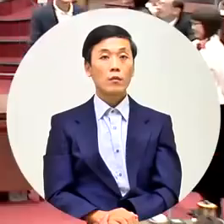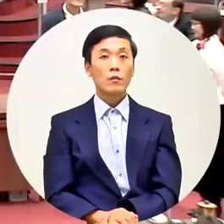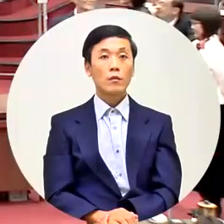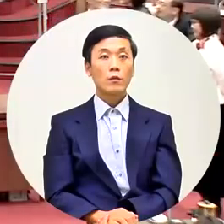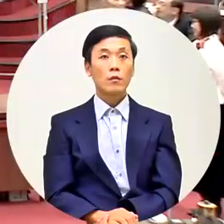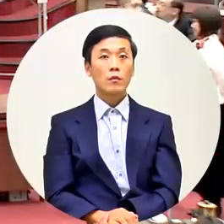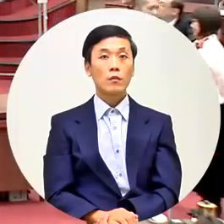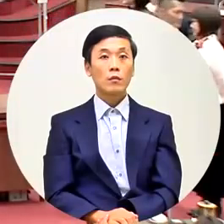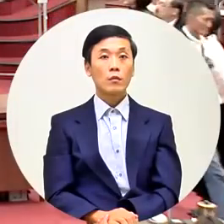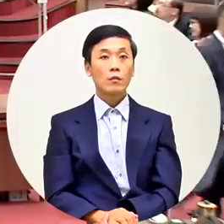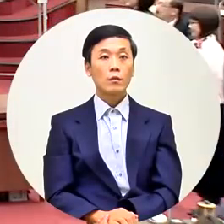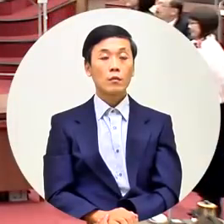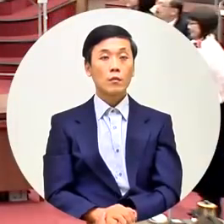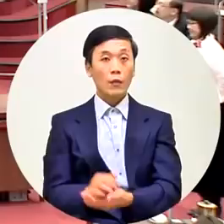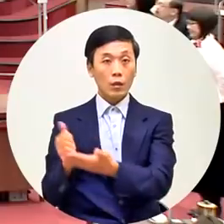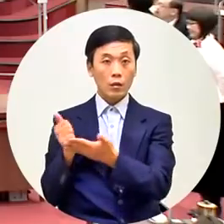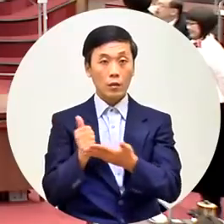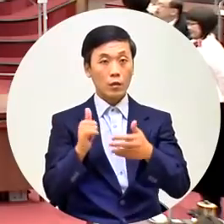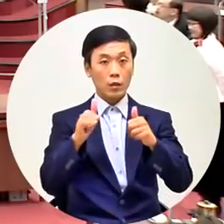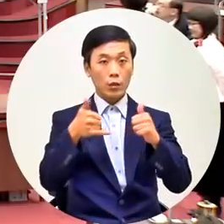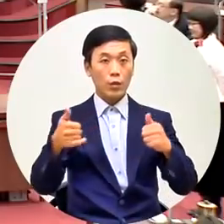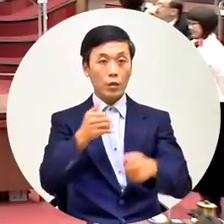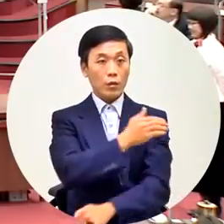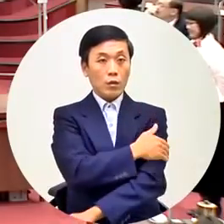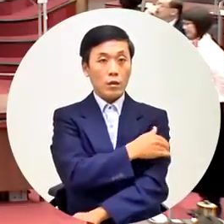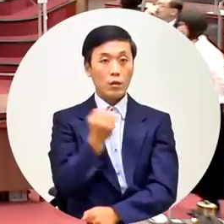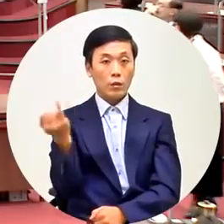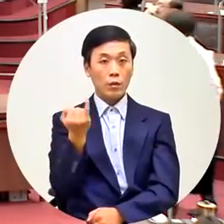请陈梅娟议员领取选票。